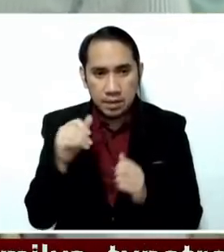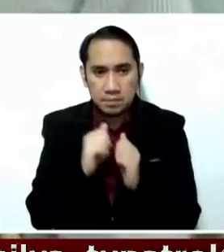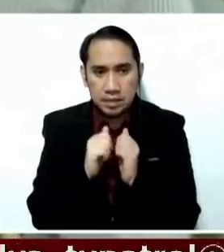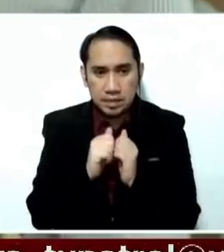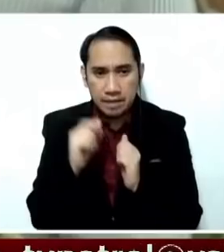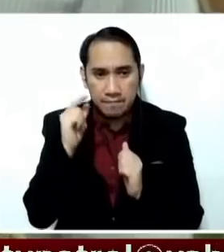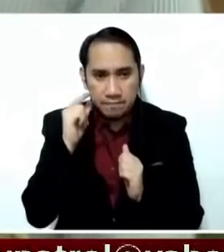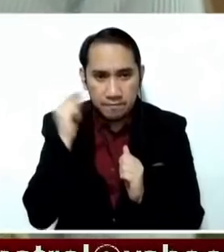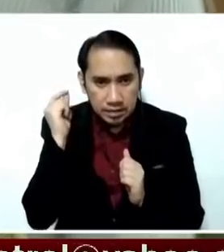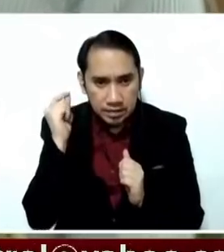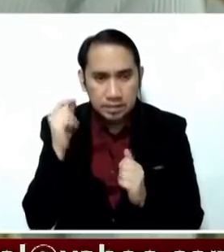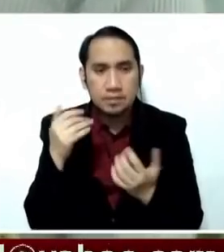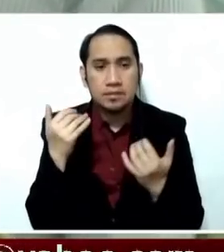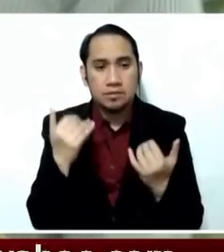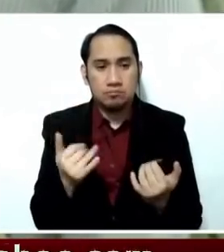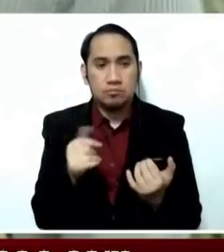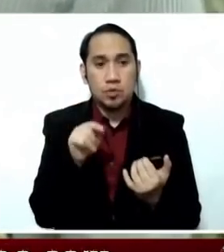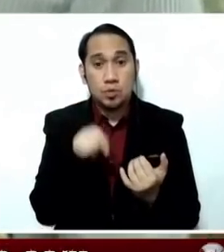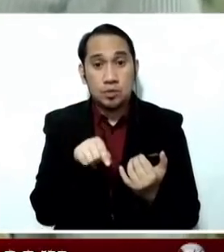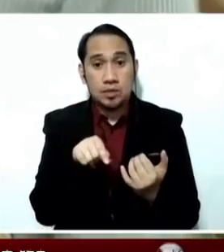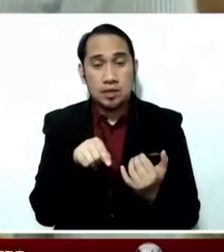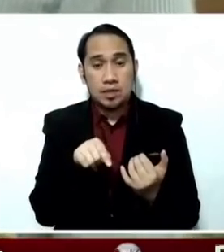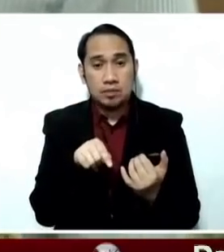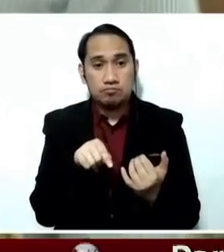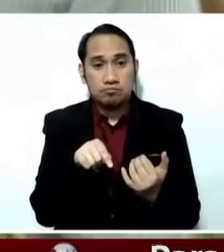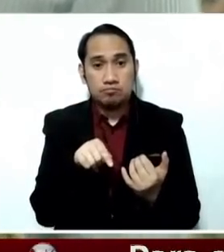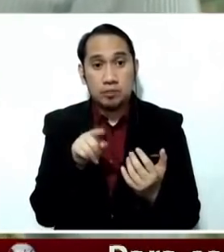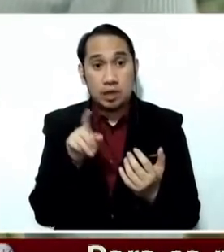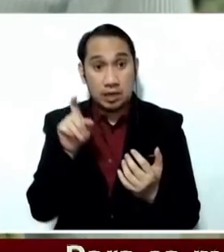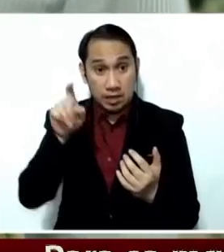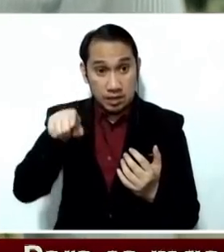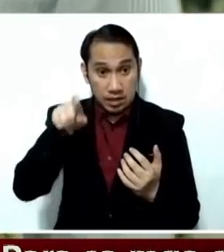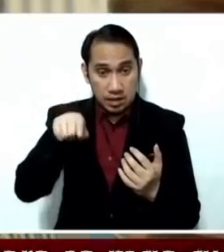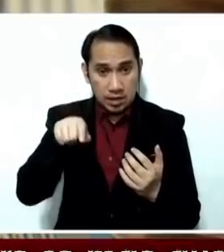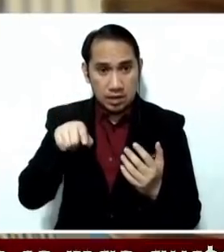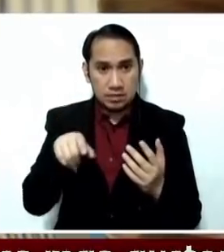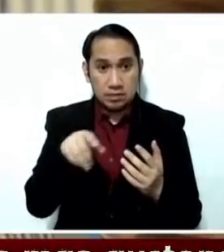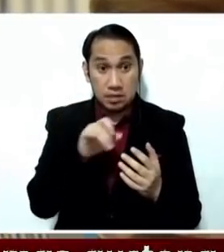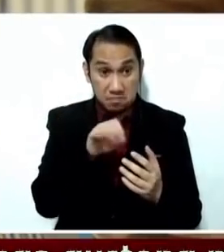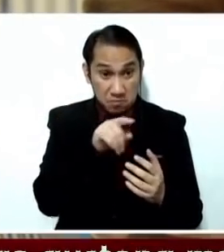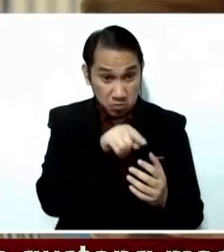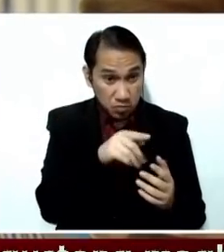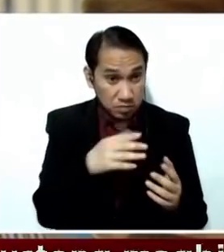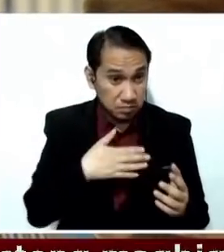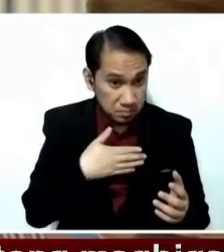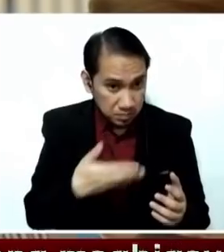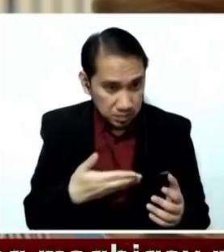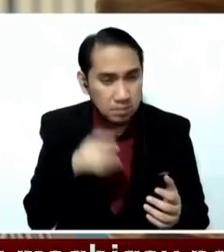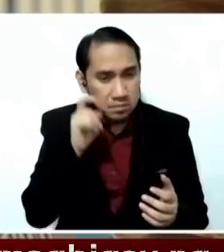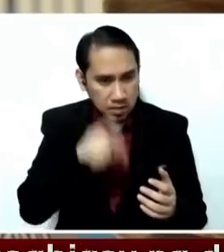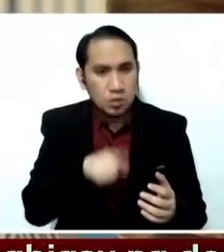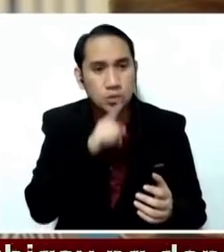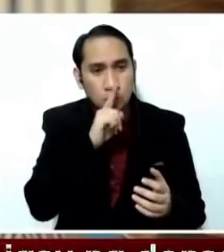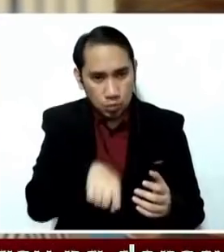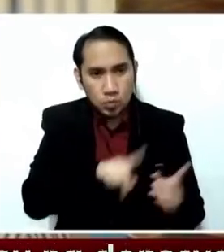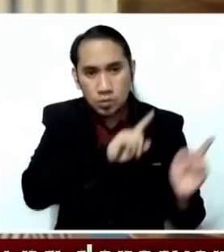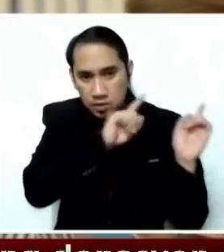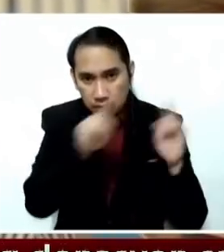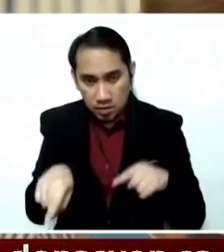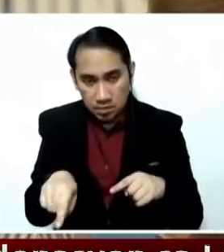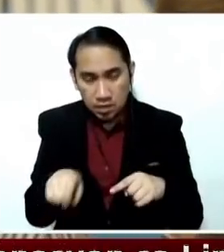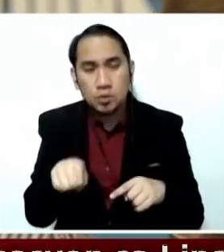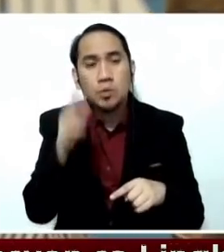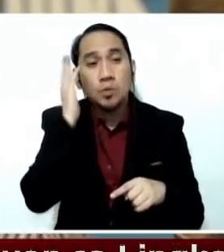So, yun yung mga, kaya kailangan dito, confirm kang darating. We should know the number of persons na